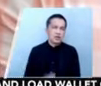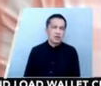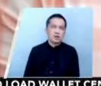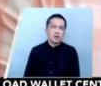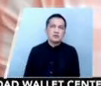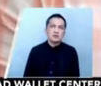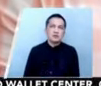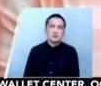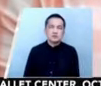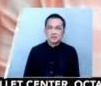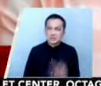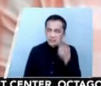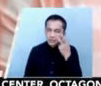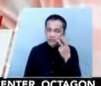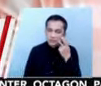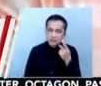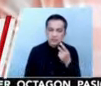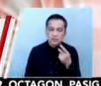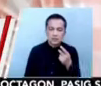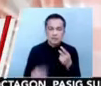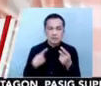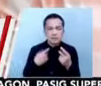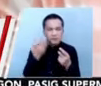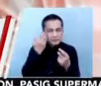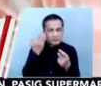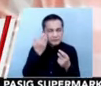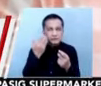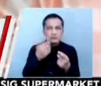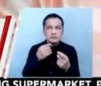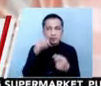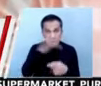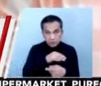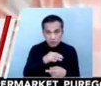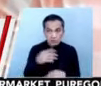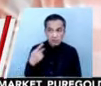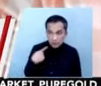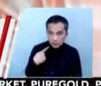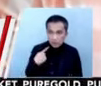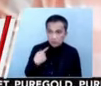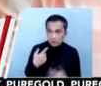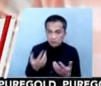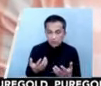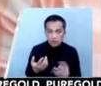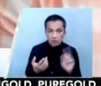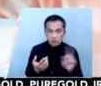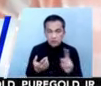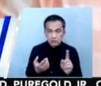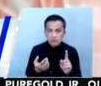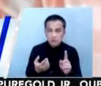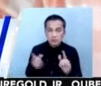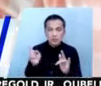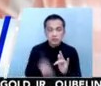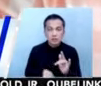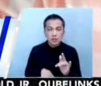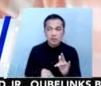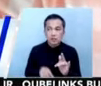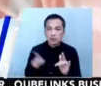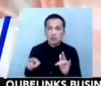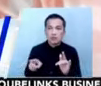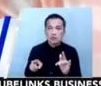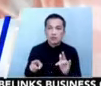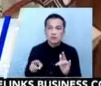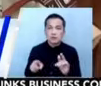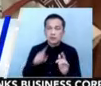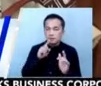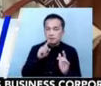meron ba talagang misrepresentation? May pagsisinungaling ba? And therefore, ano ang karampatang parusa kung sakaling na mapapatunayan na may